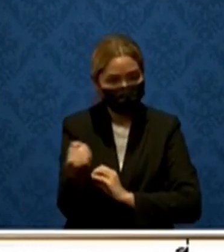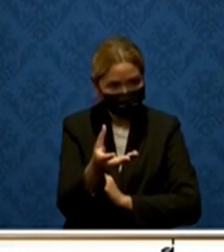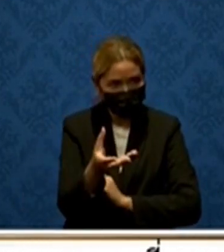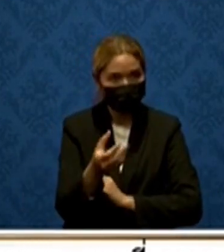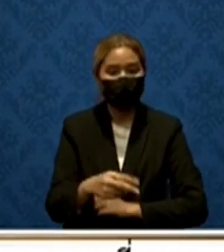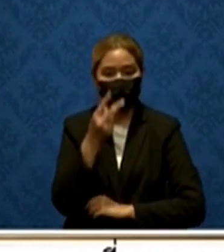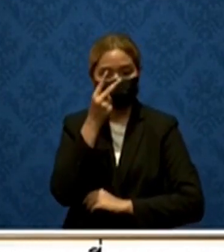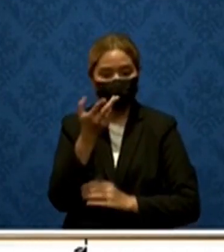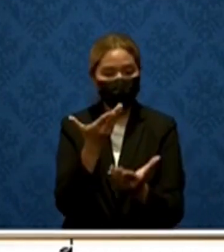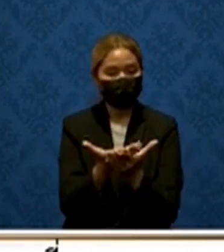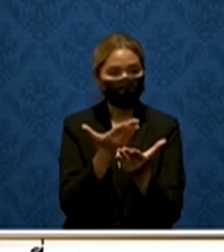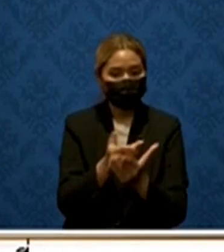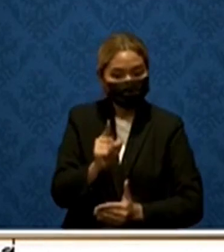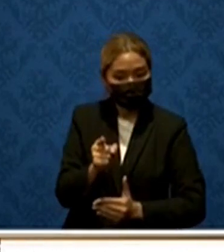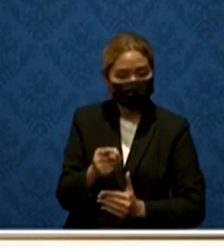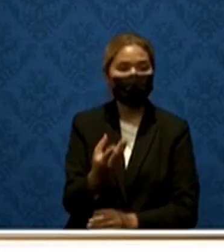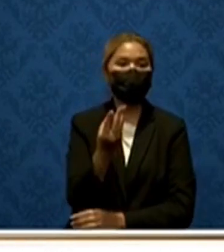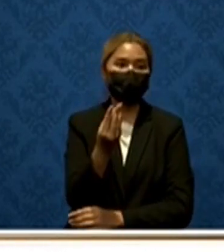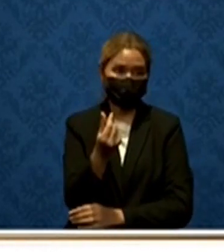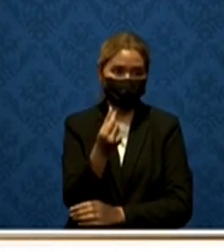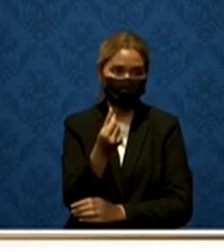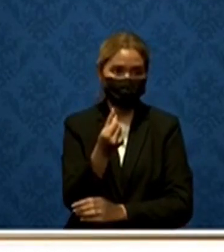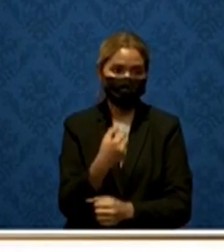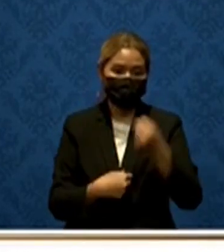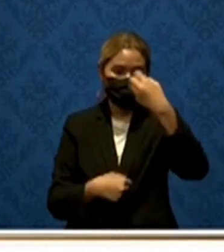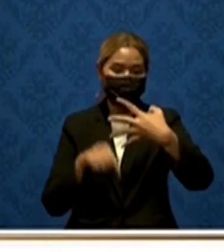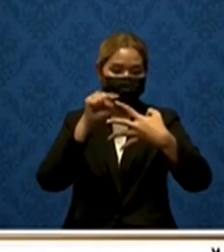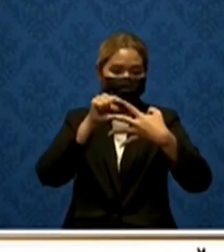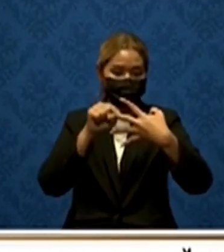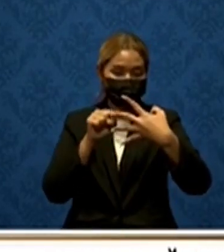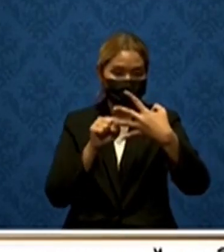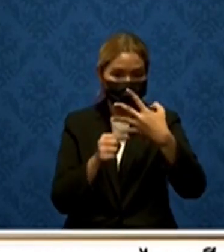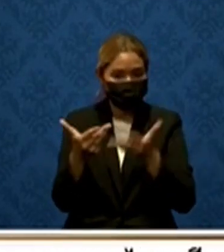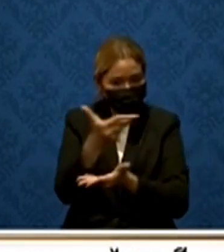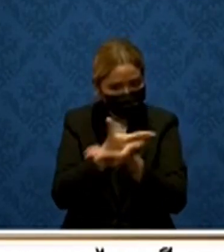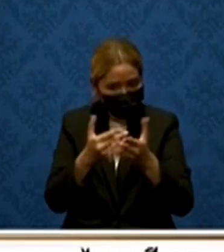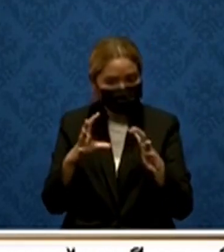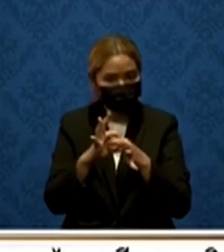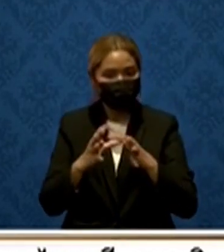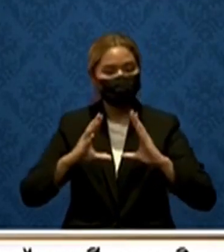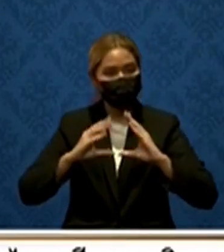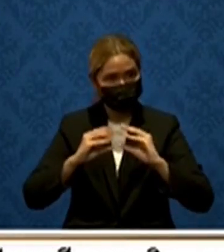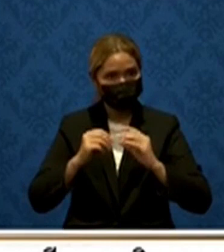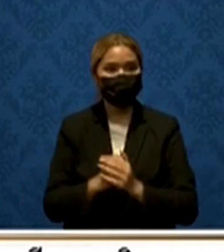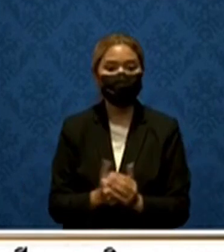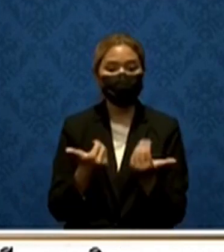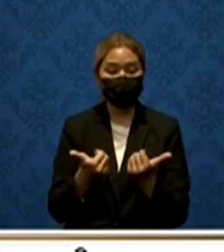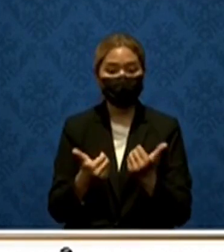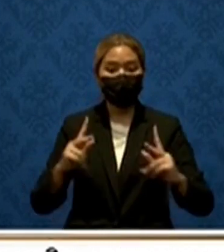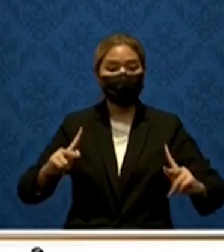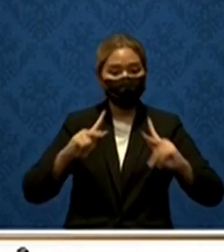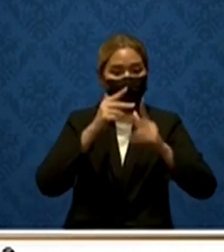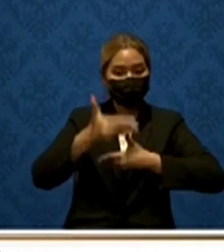ต้นทุนโดยมี 4 ตัวประกอบการพจารณาตอนนี้กระสวพันิทำโครงสรางปุย ราคาให่จบแล้ครับ